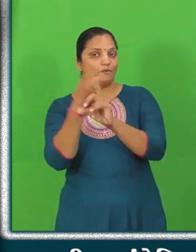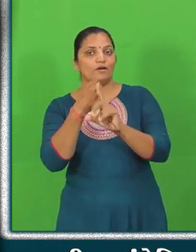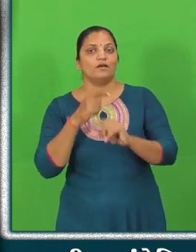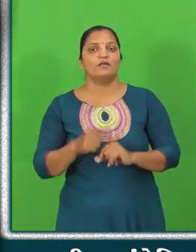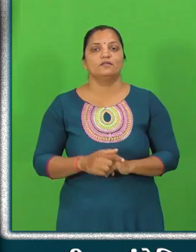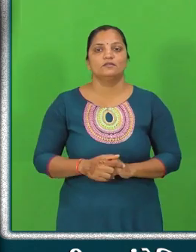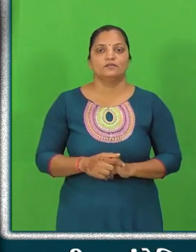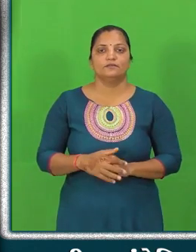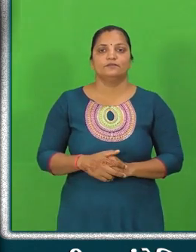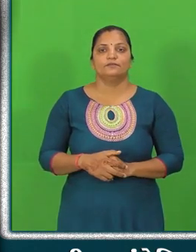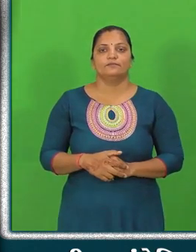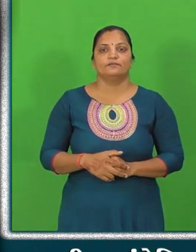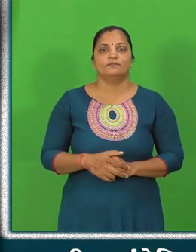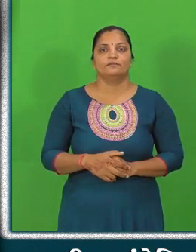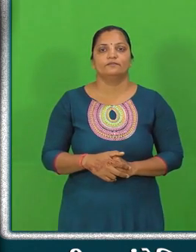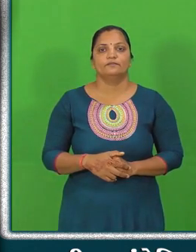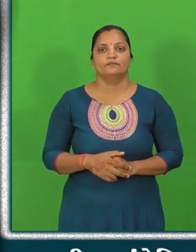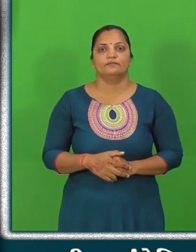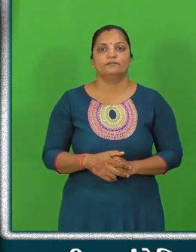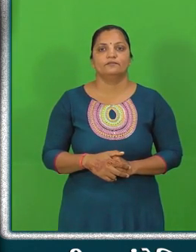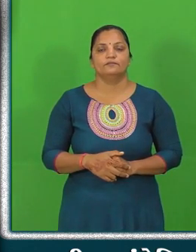છે.